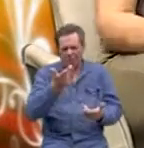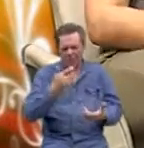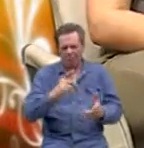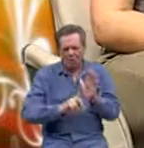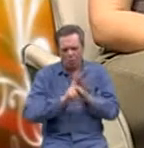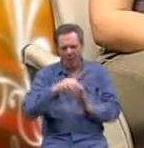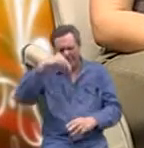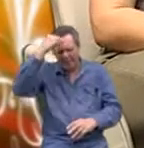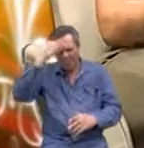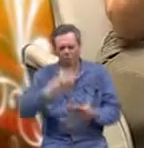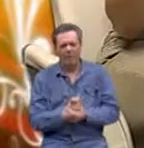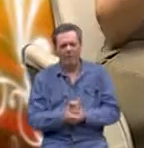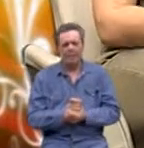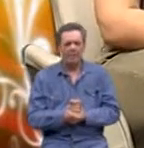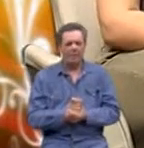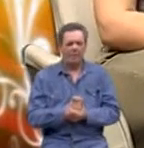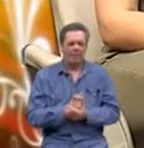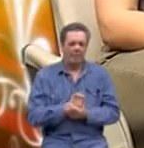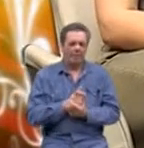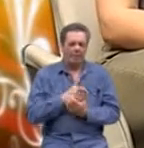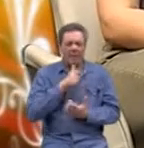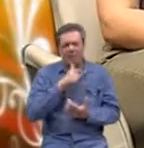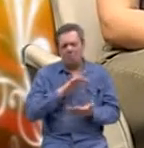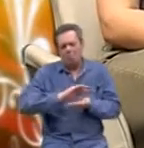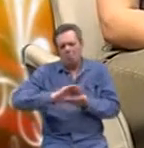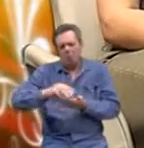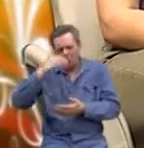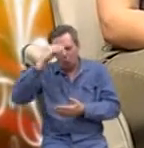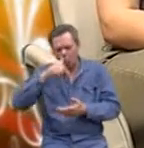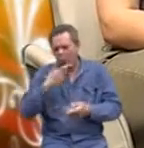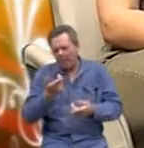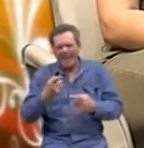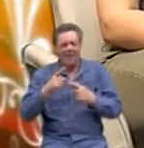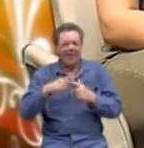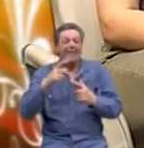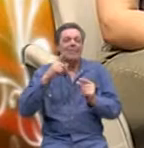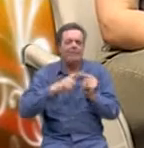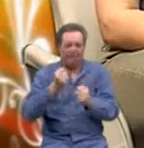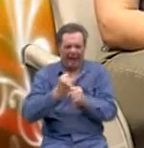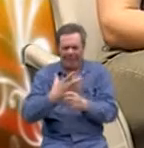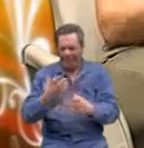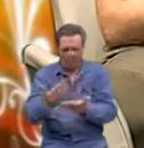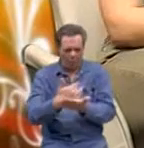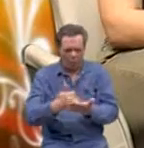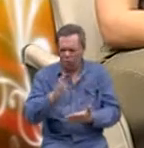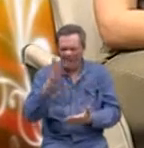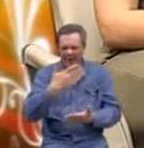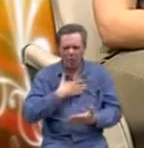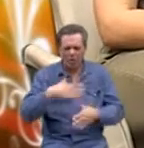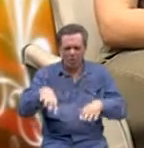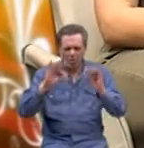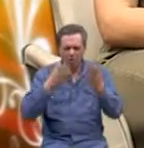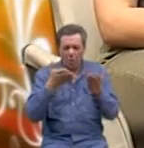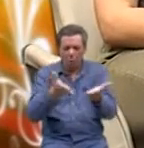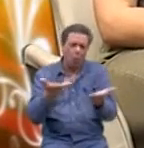iskustva i za određenu struku i određene tipove rada s korisnicima. Tako da svako sebi može pronaći ono